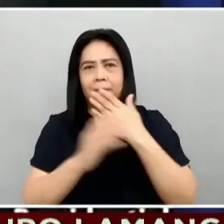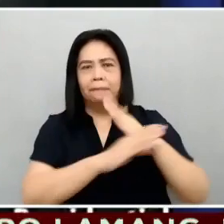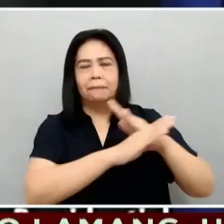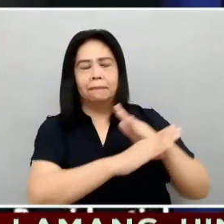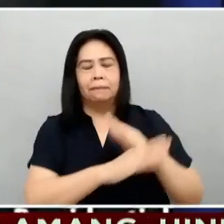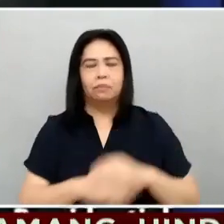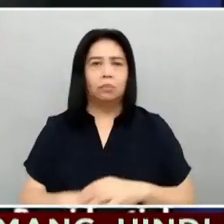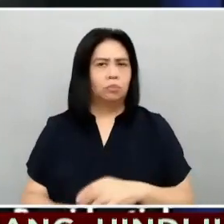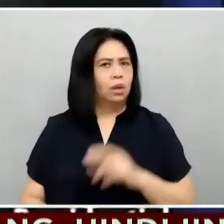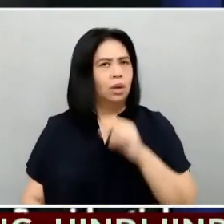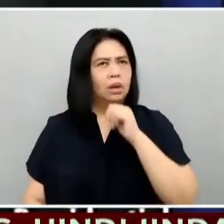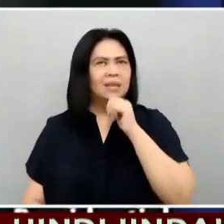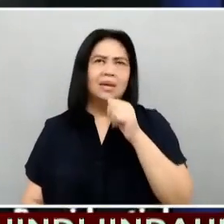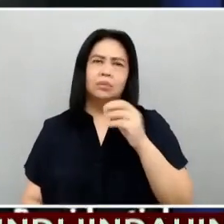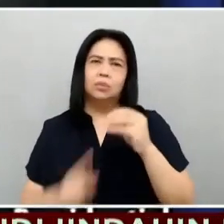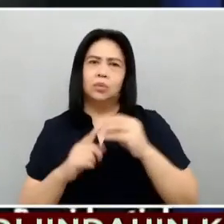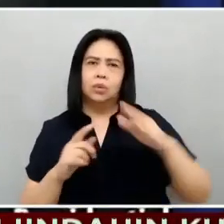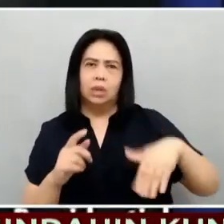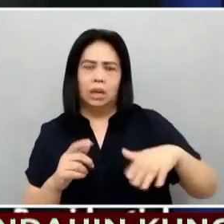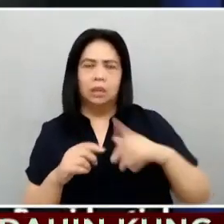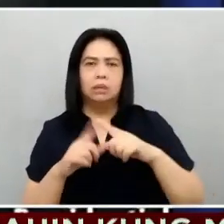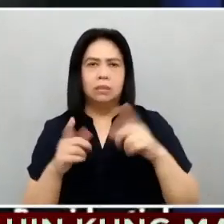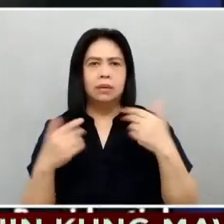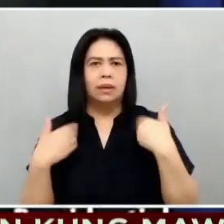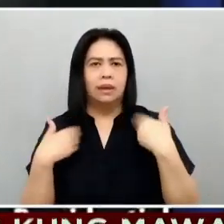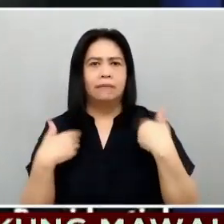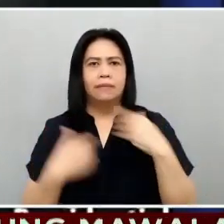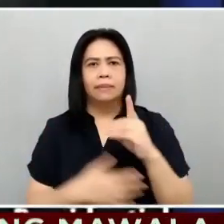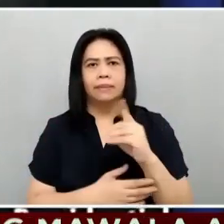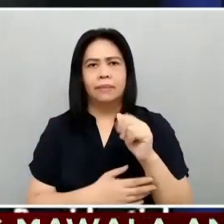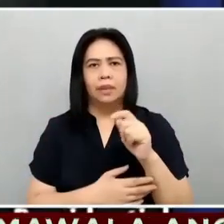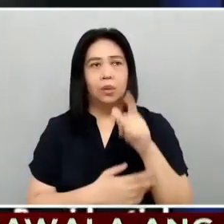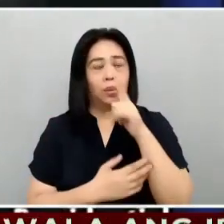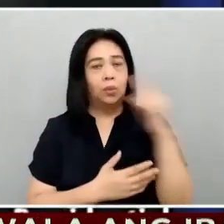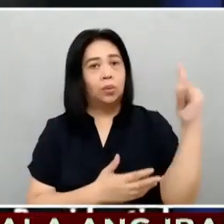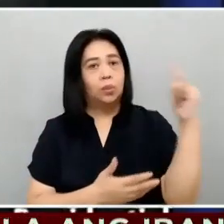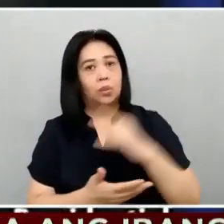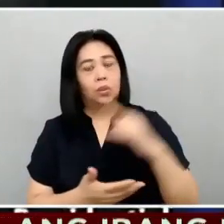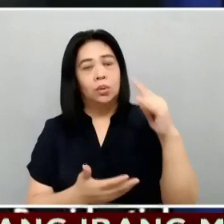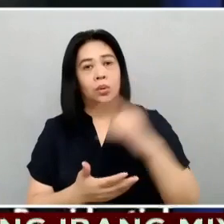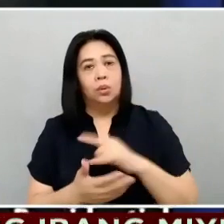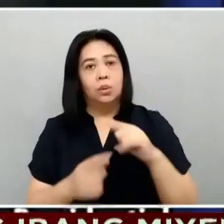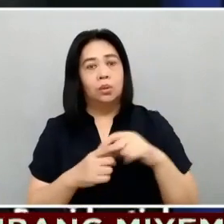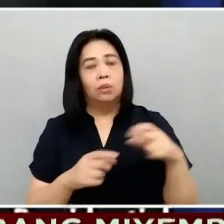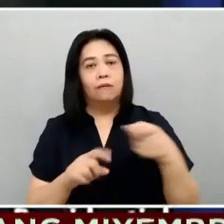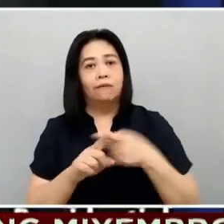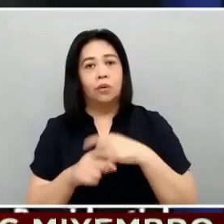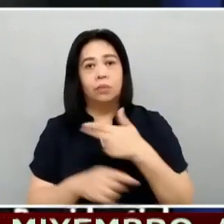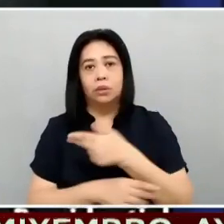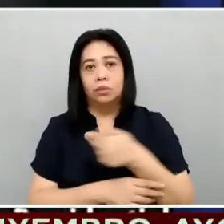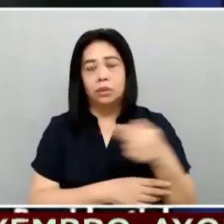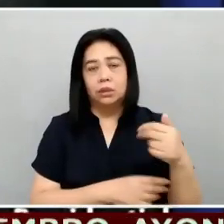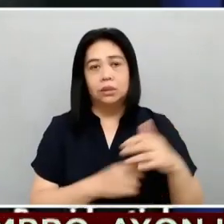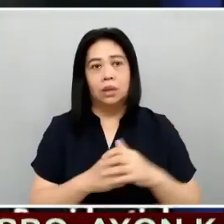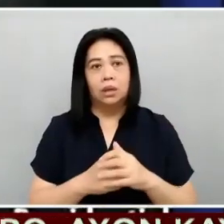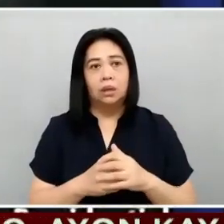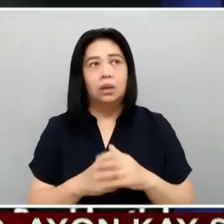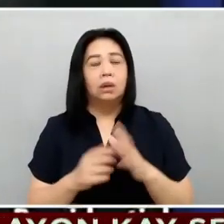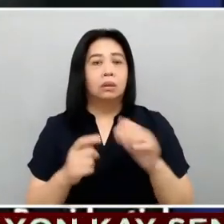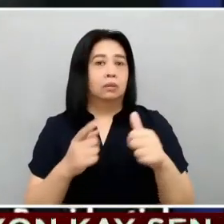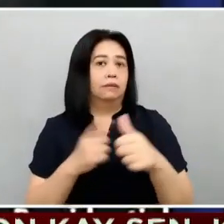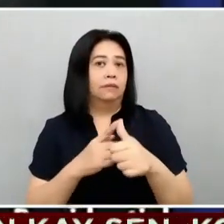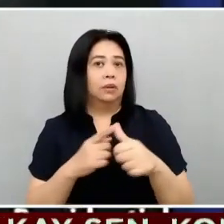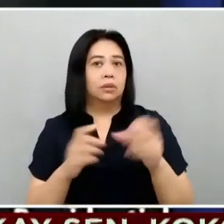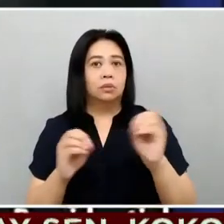too late yan kasi meron naman po tayong datos ng mga dumarating na mga pasahero galing sa Indonesia. Well, unang-una po, wala po